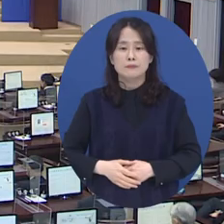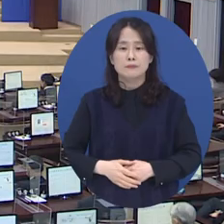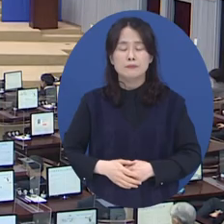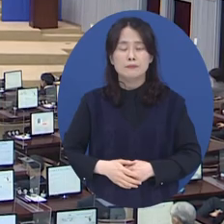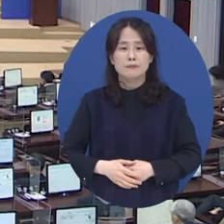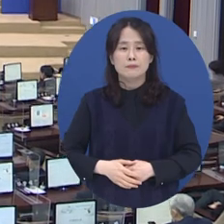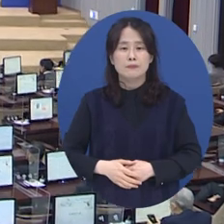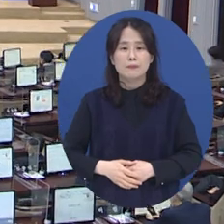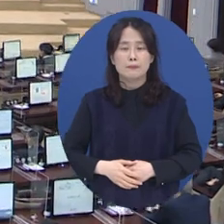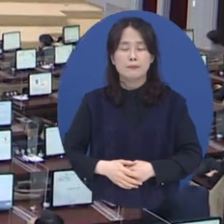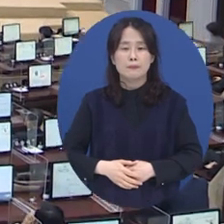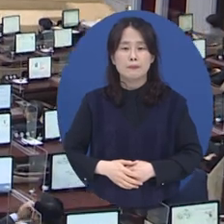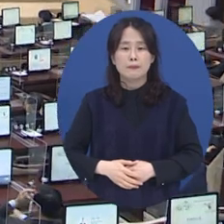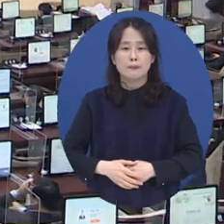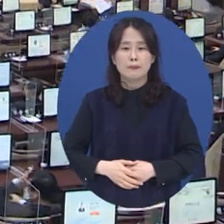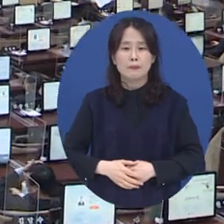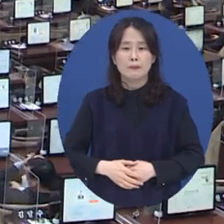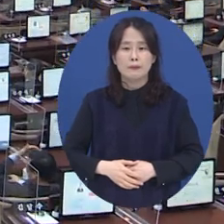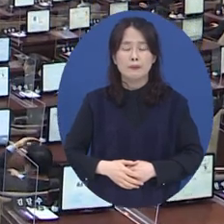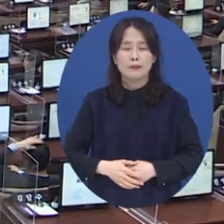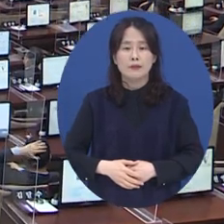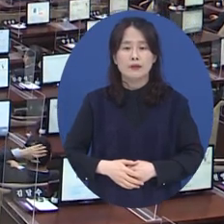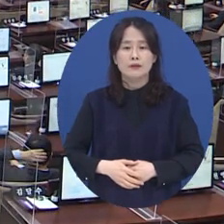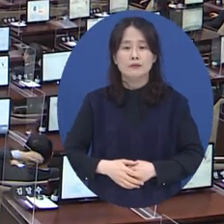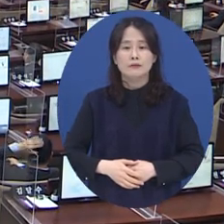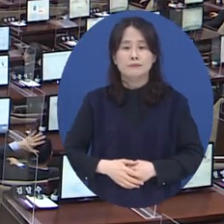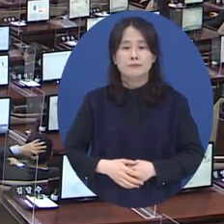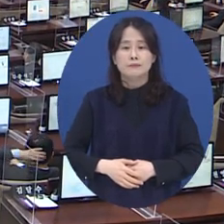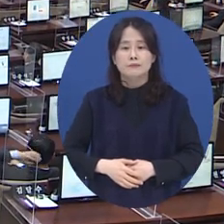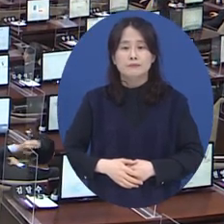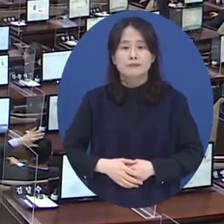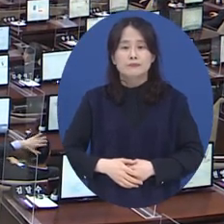경기 줄 tv 유창순 입니다